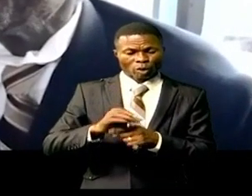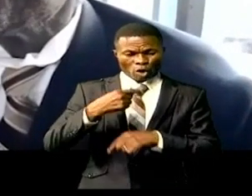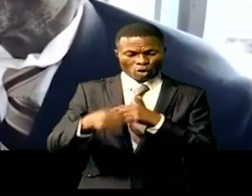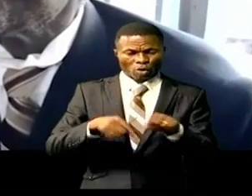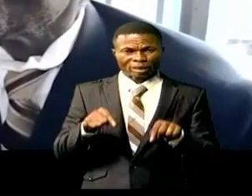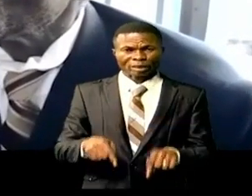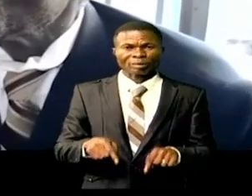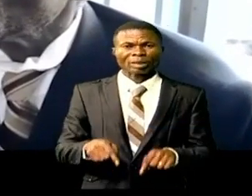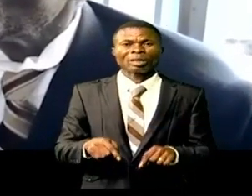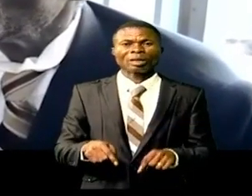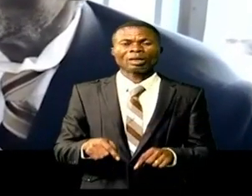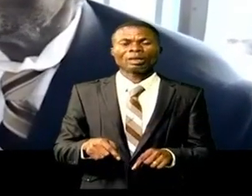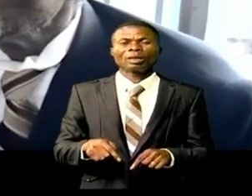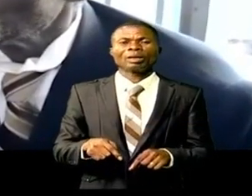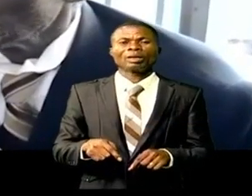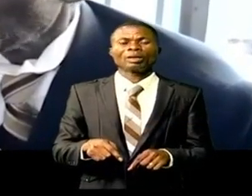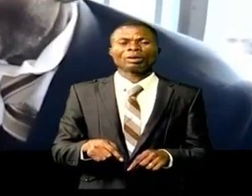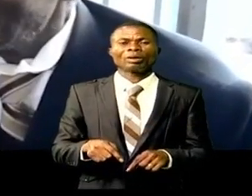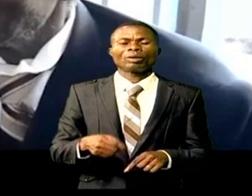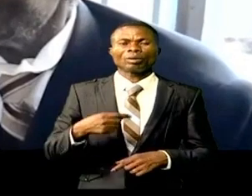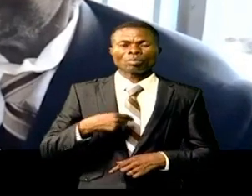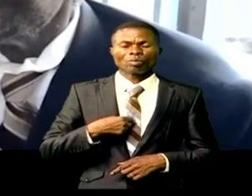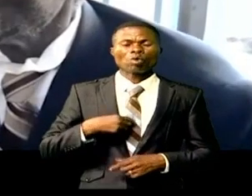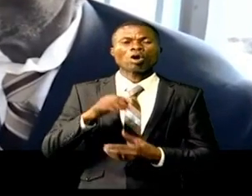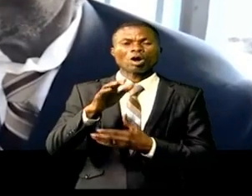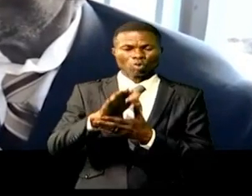d'initier, j'ose croire